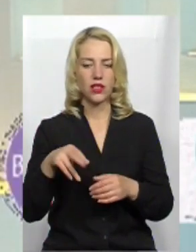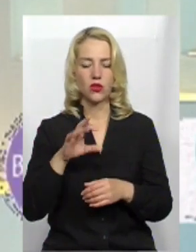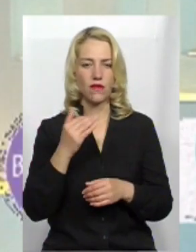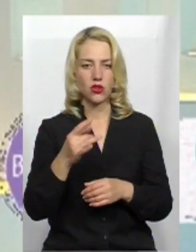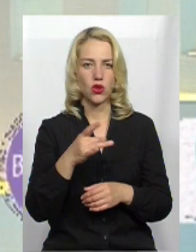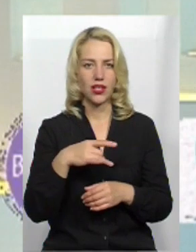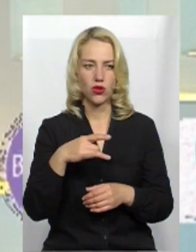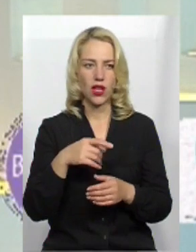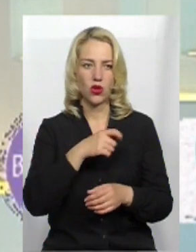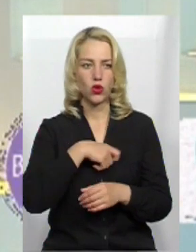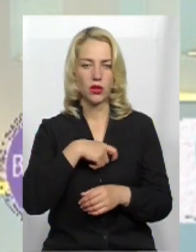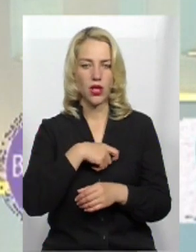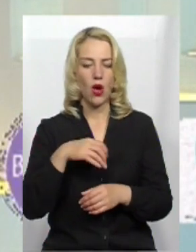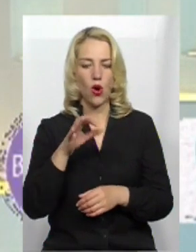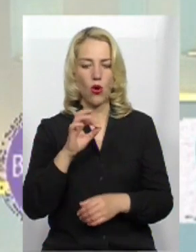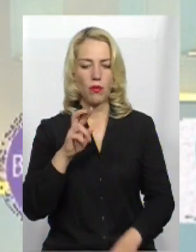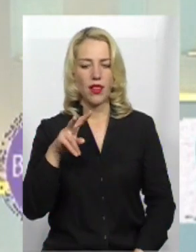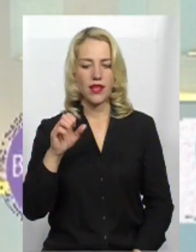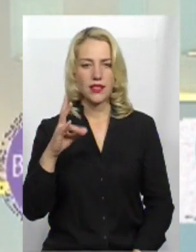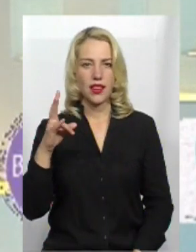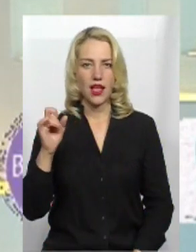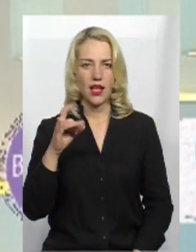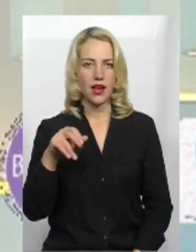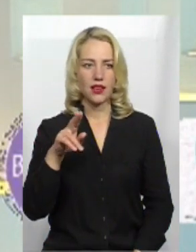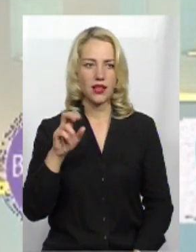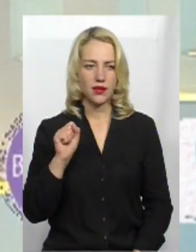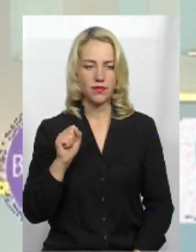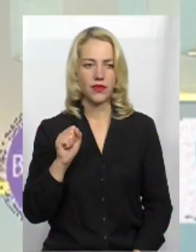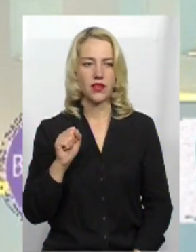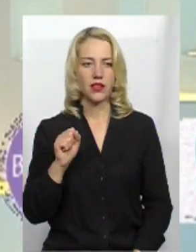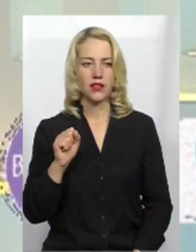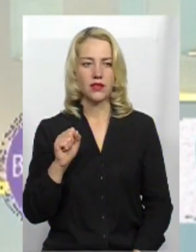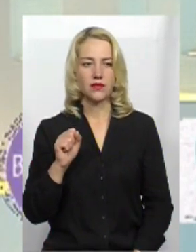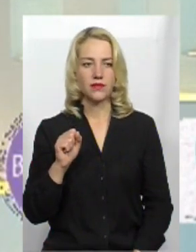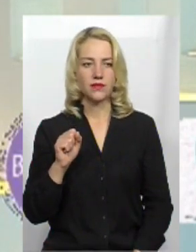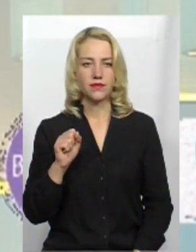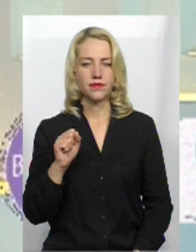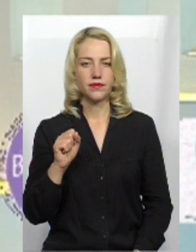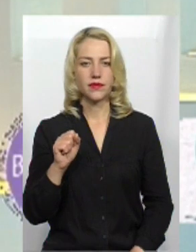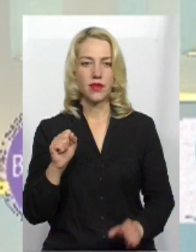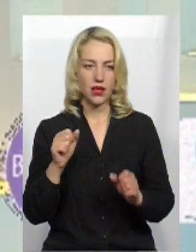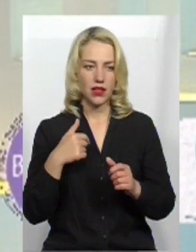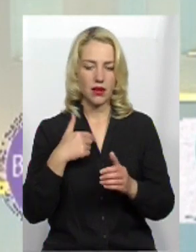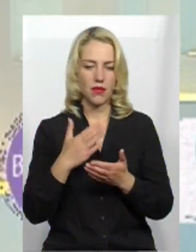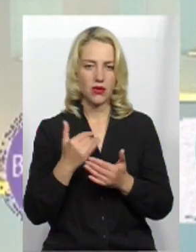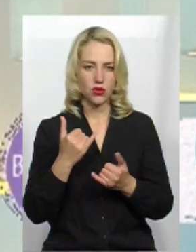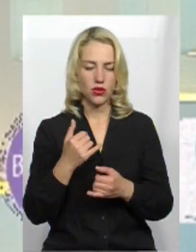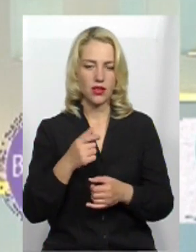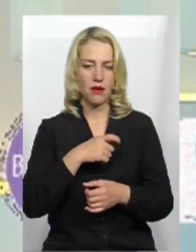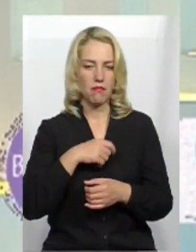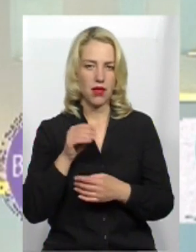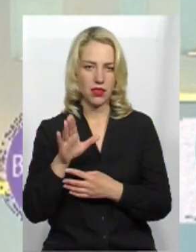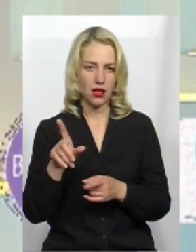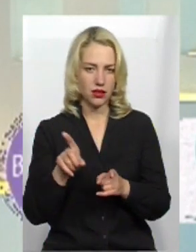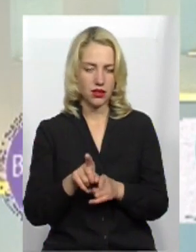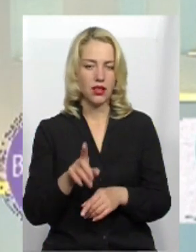вашого регіонального депутата обласної ради, а можете, я сьогодні маю мандат до